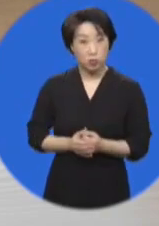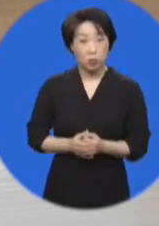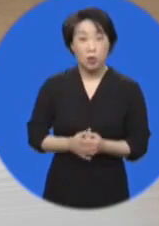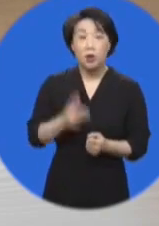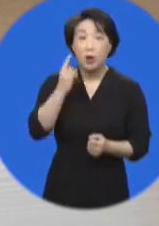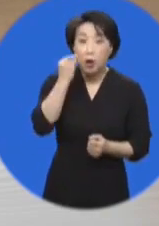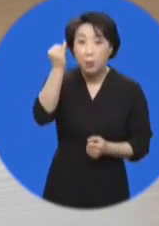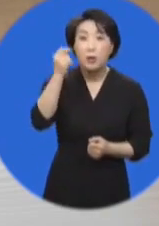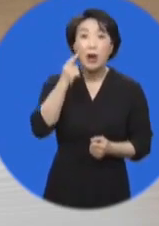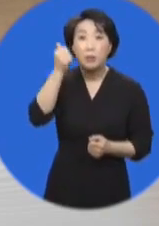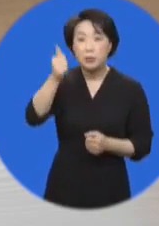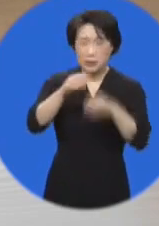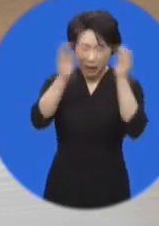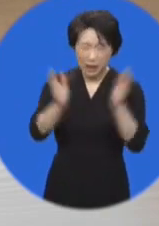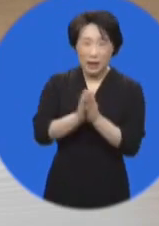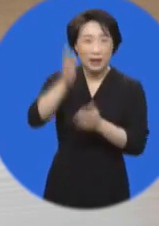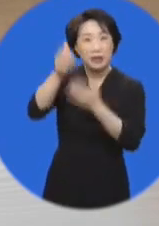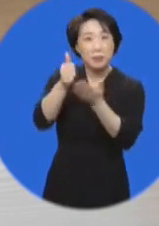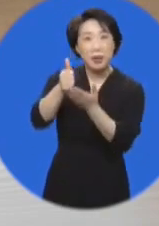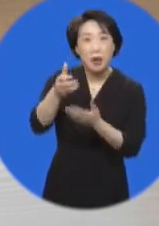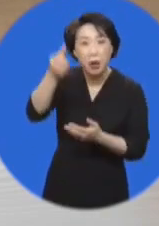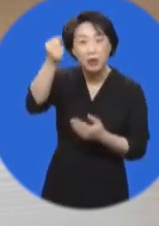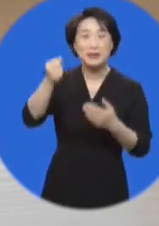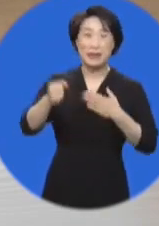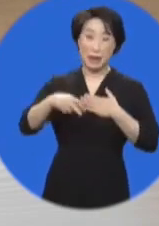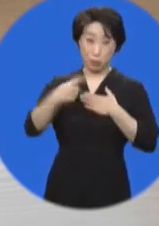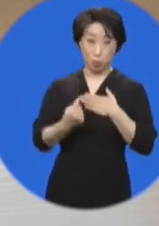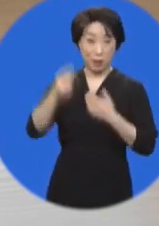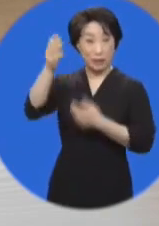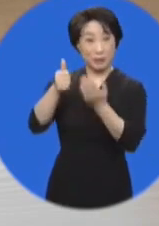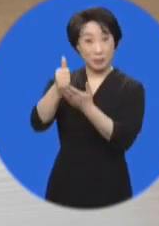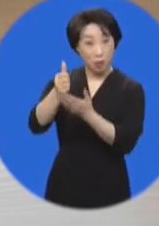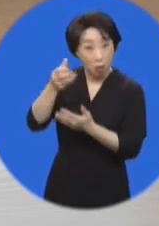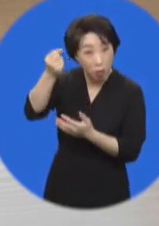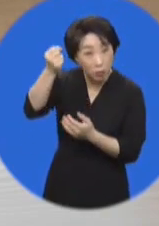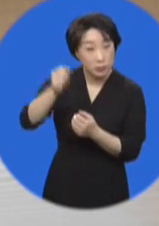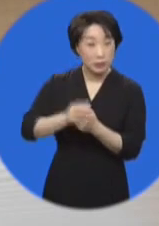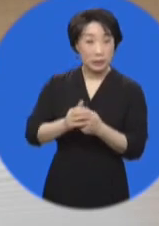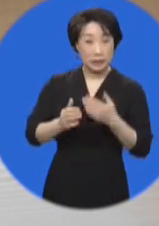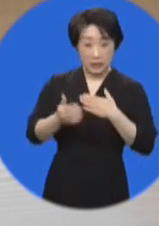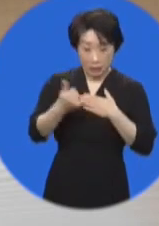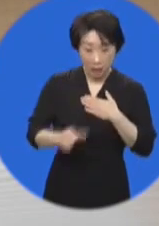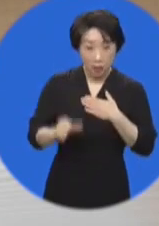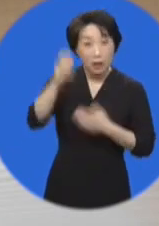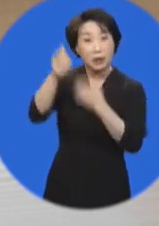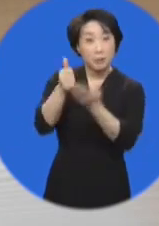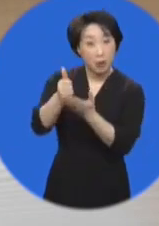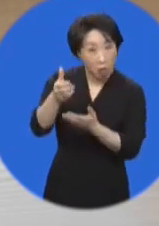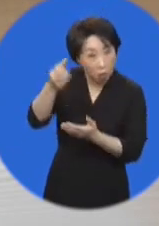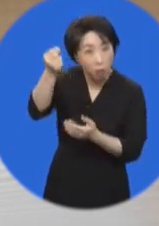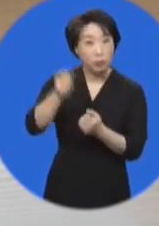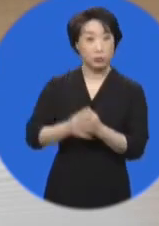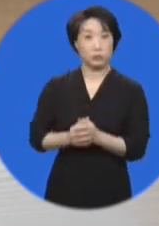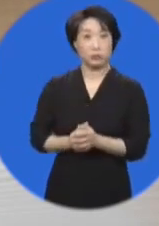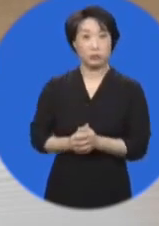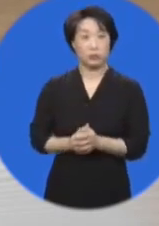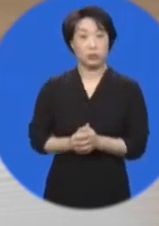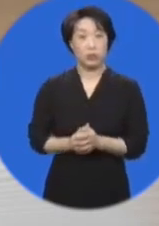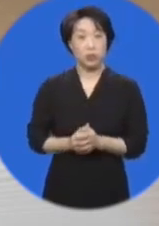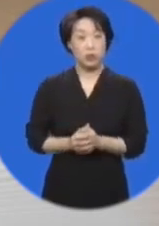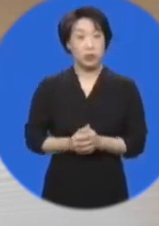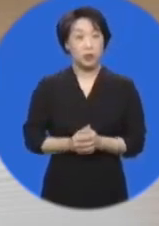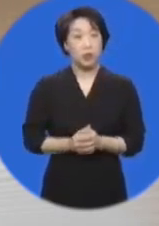어머니 아버지도 하나님 것이요. 나도 하나님 것이요. 내 자식도 하나님 것이거늘.